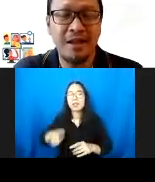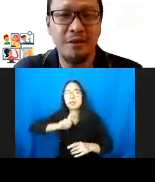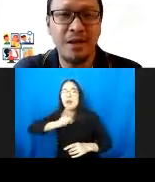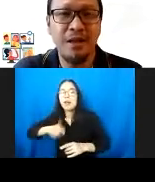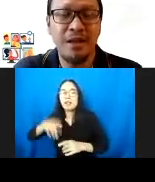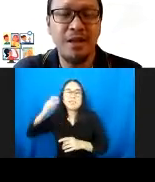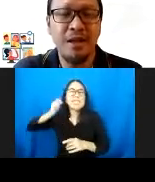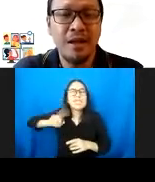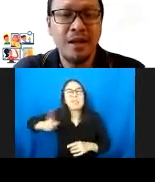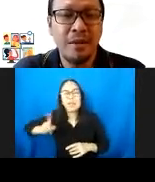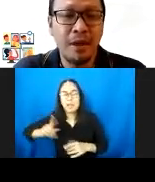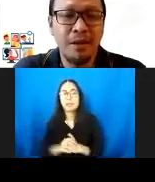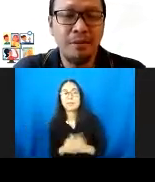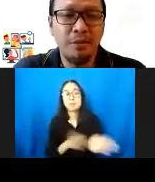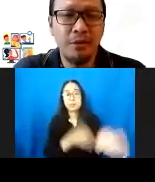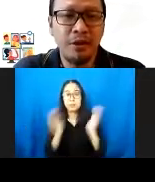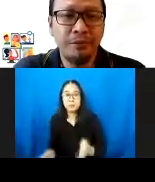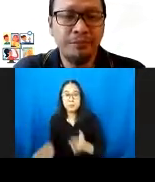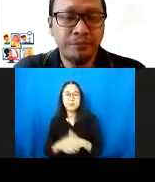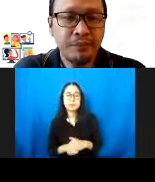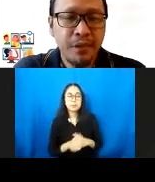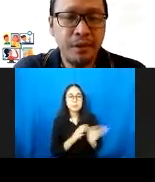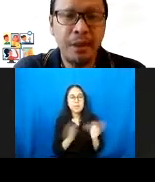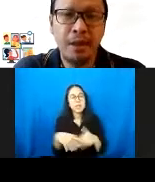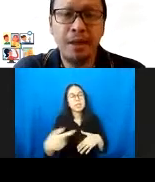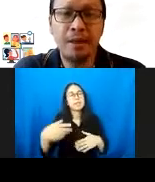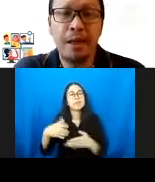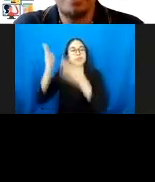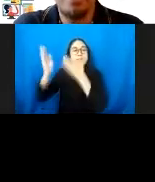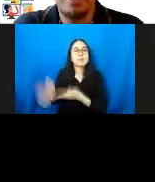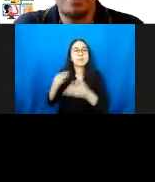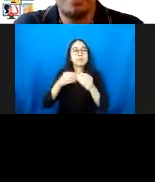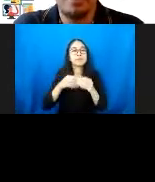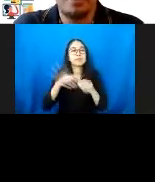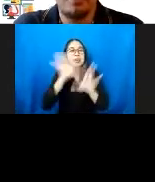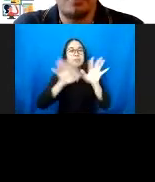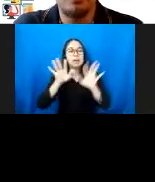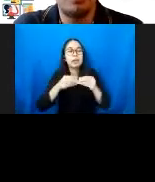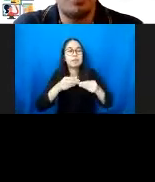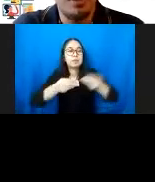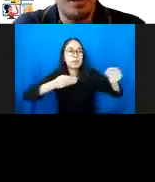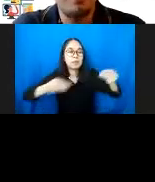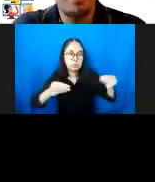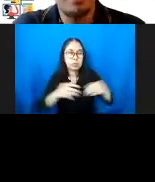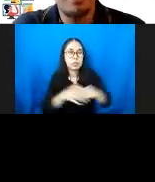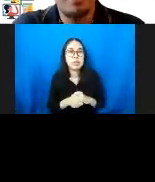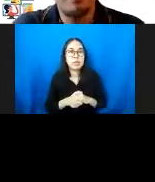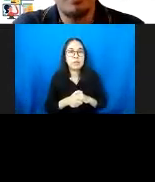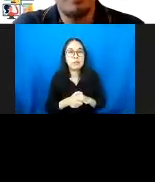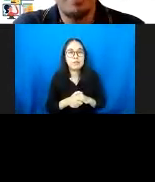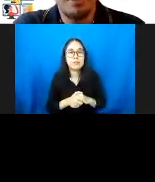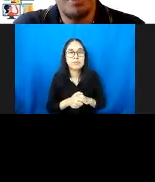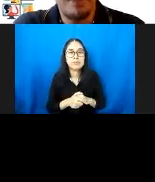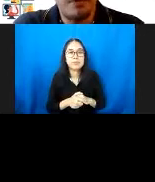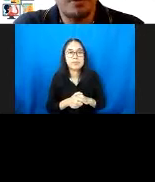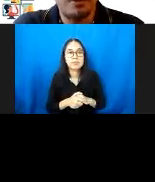slide selanjutnya. Ini gambaran saja modul pelatihan kelas IASI dan waktu ini berangkat dari